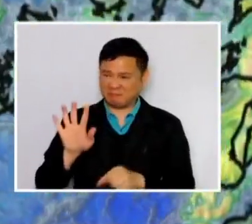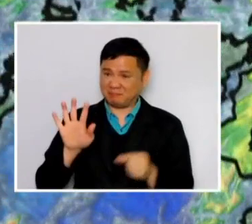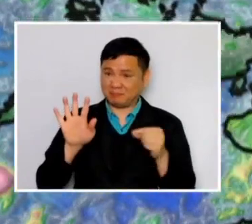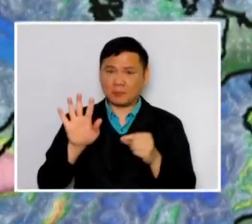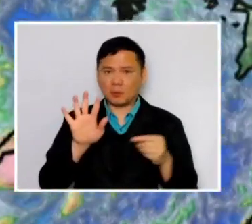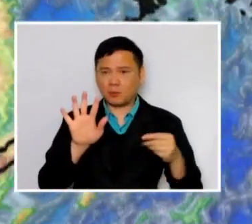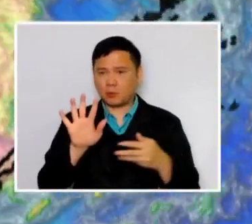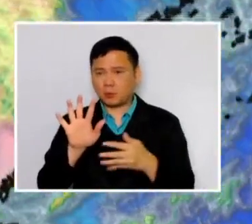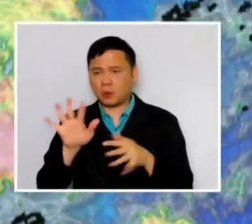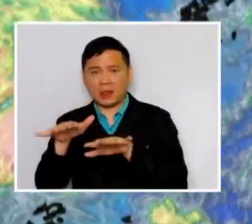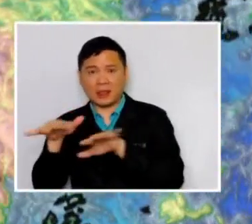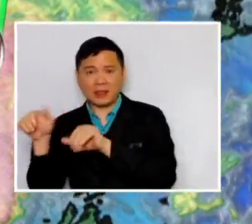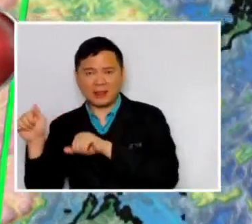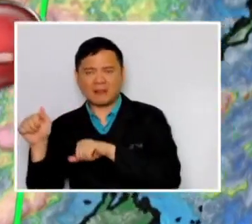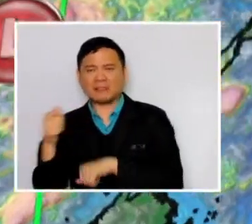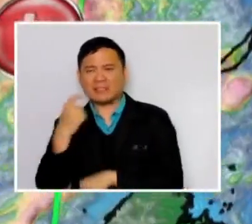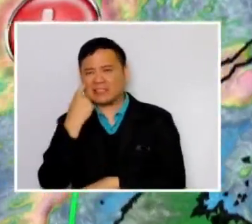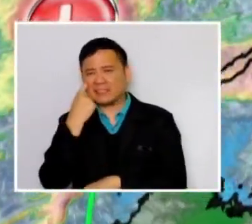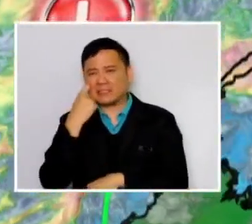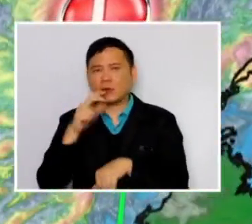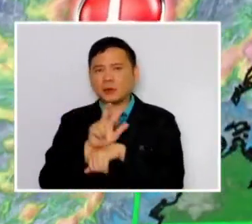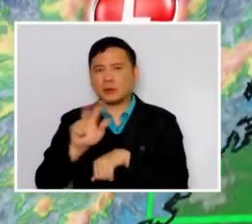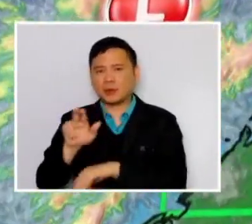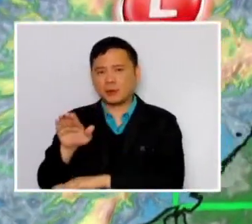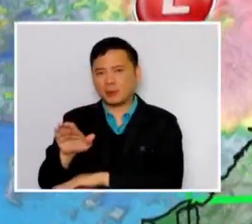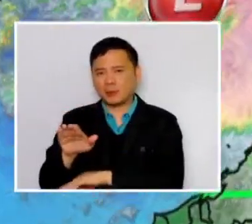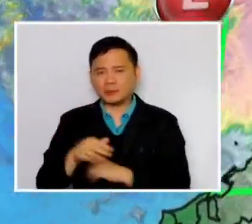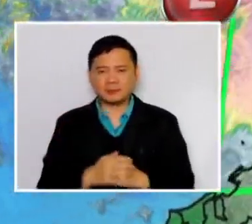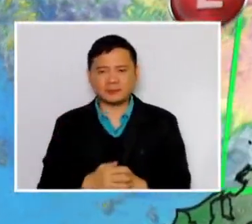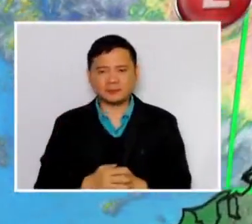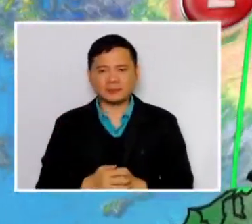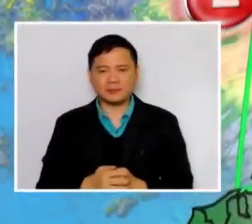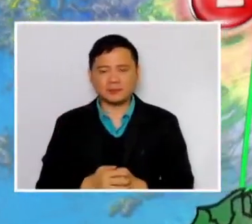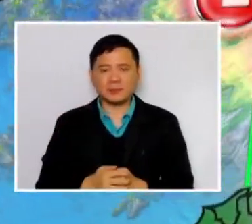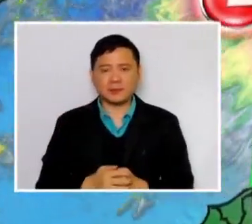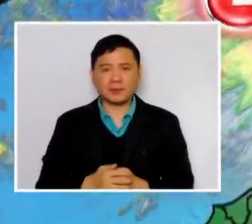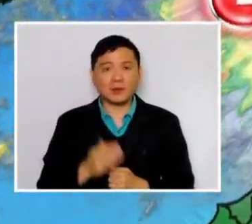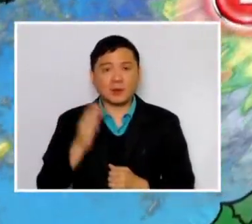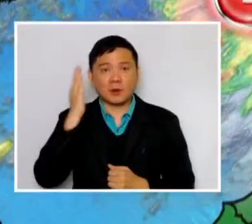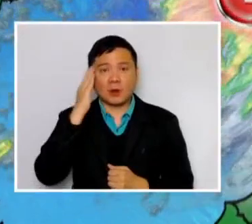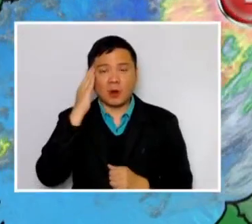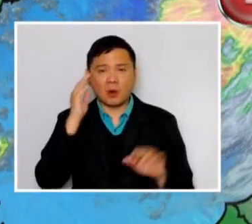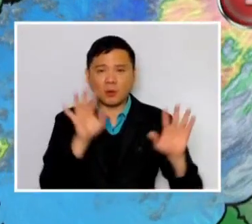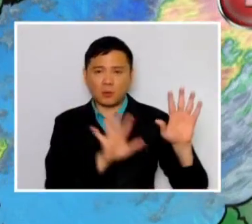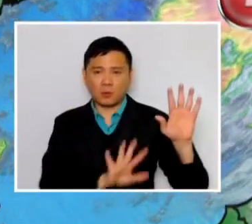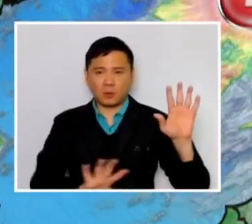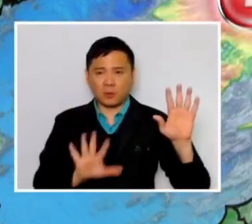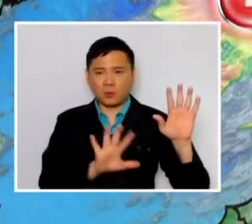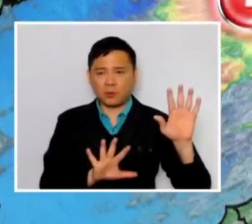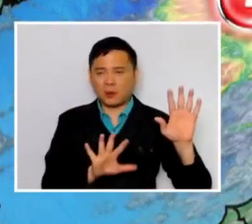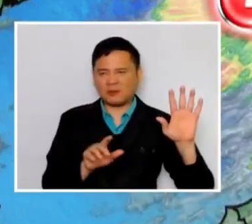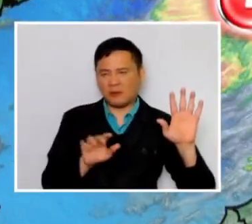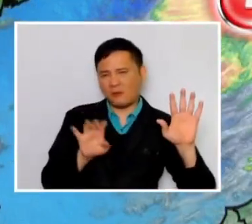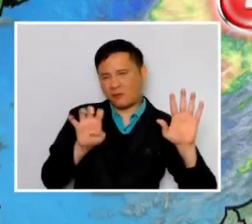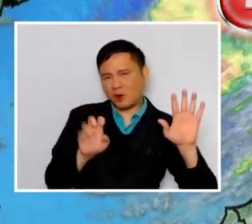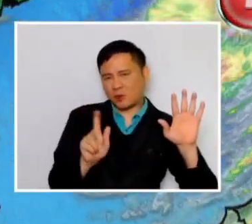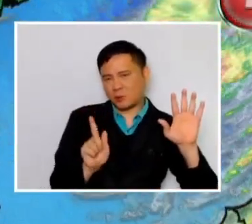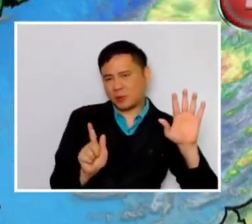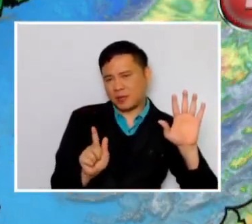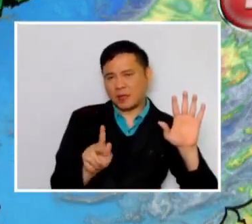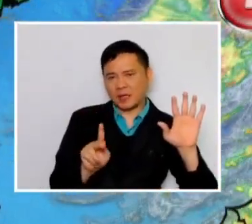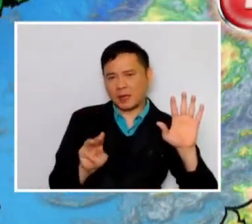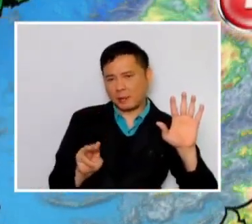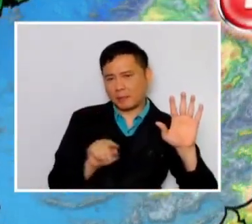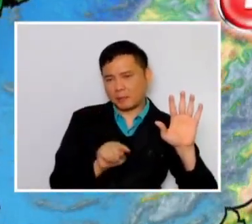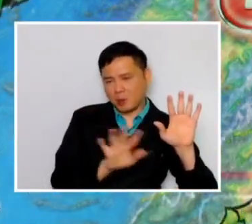kaninang alas 3 ng hapon. Huli itong namataan sa gitna ng West Philippine Sea sa layong 420 kilometers kanluran ng